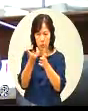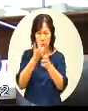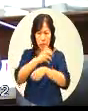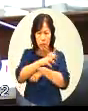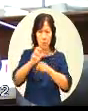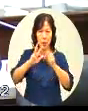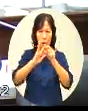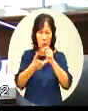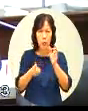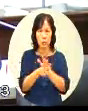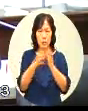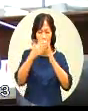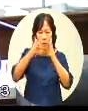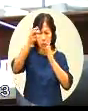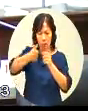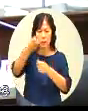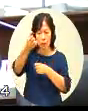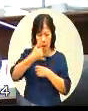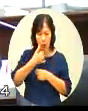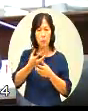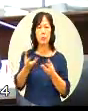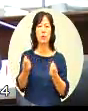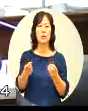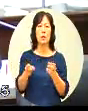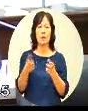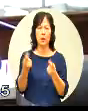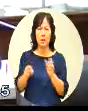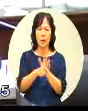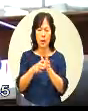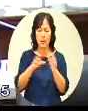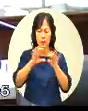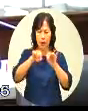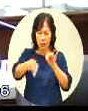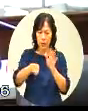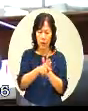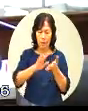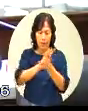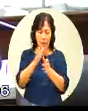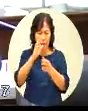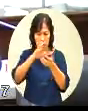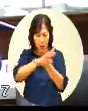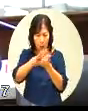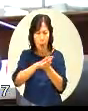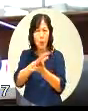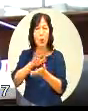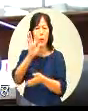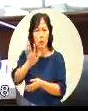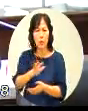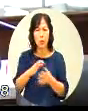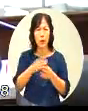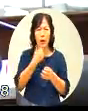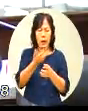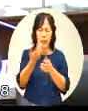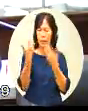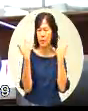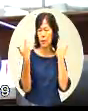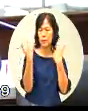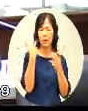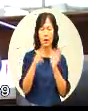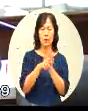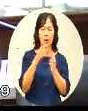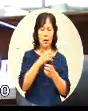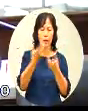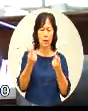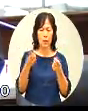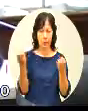家长会校长来跟我陈情，都是因为他们那个地方造成的混乱。哦，那当然，在上上个礼拜，前镇国中也